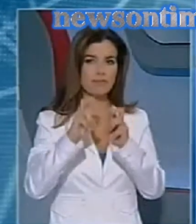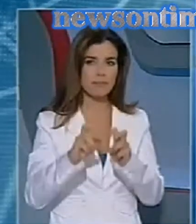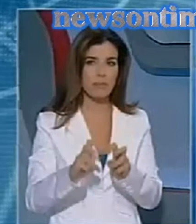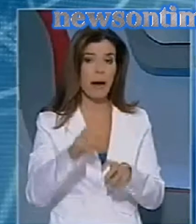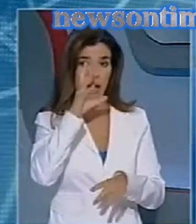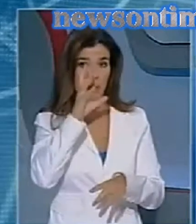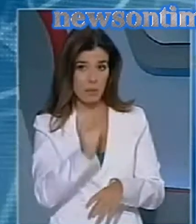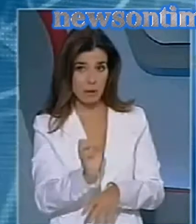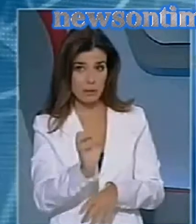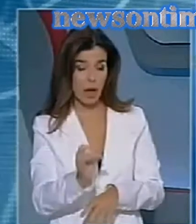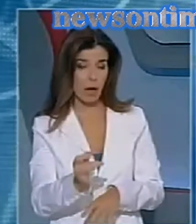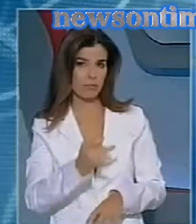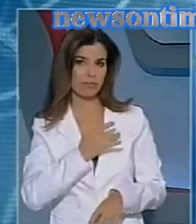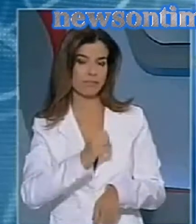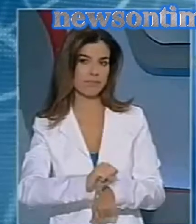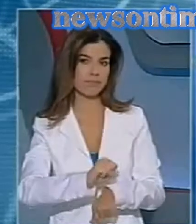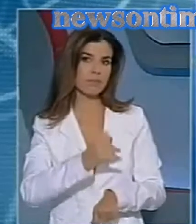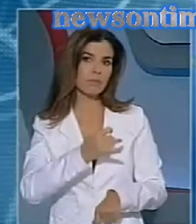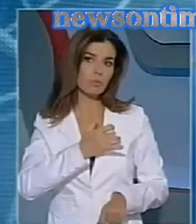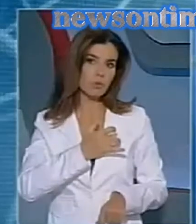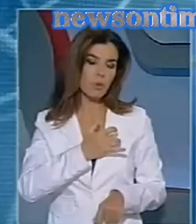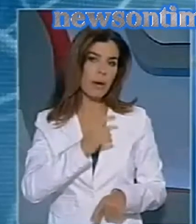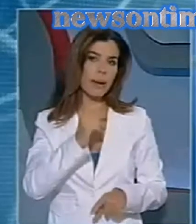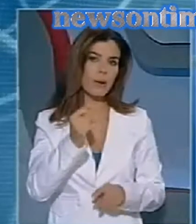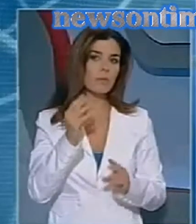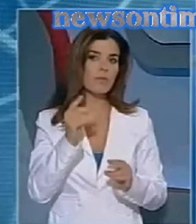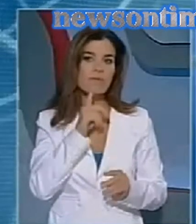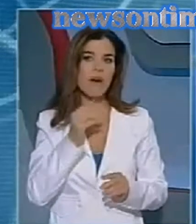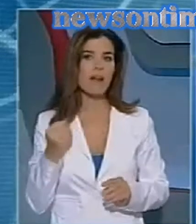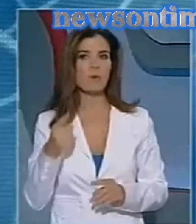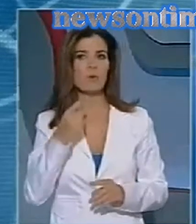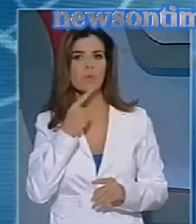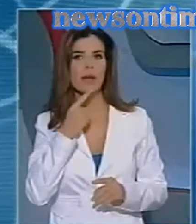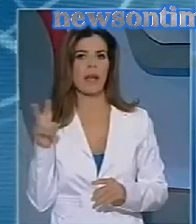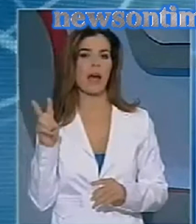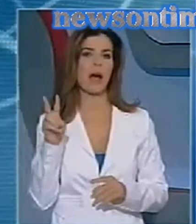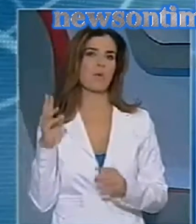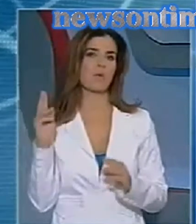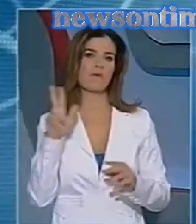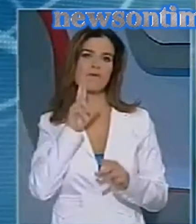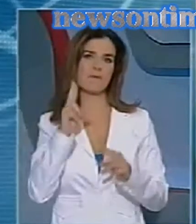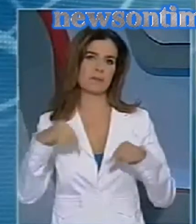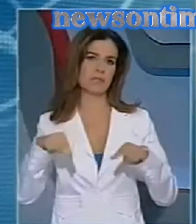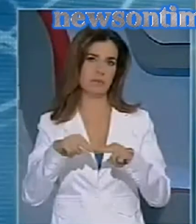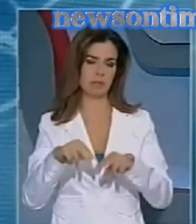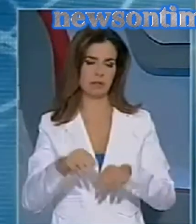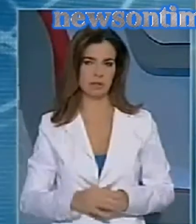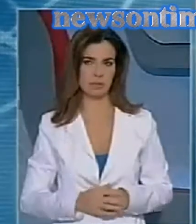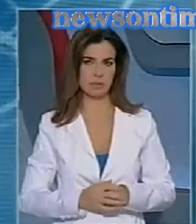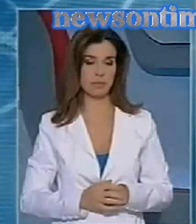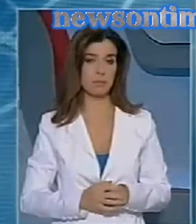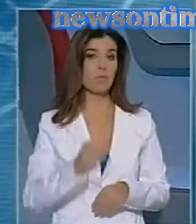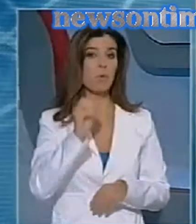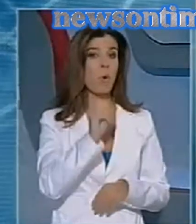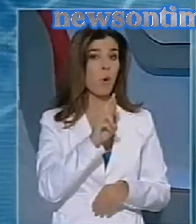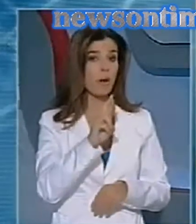still, but I was also a little surprised by the numbers I heard before the meeting. Όλη η ΡΕΝ